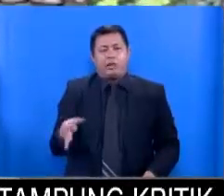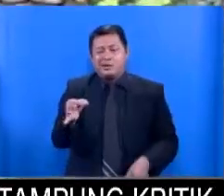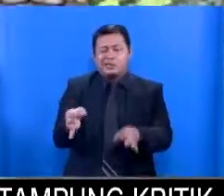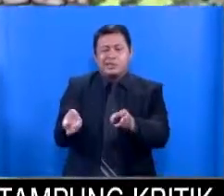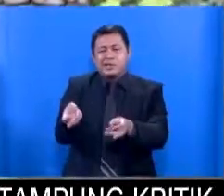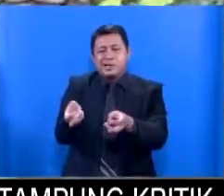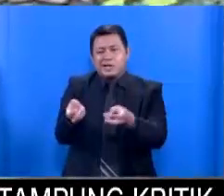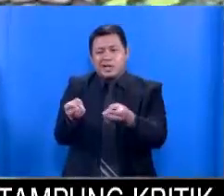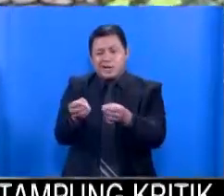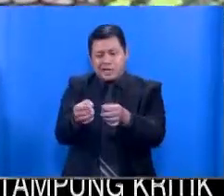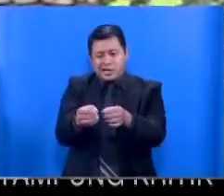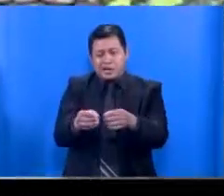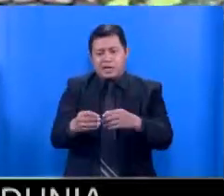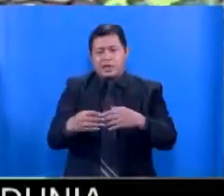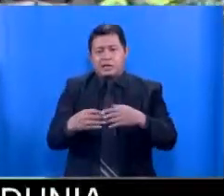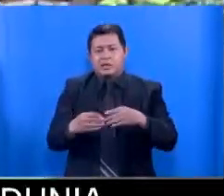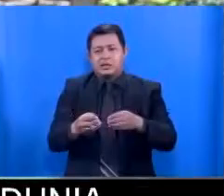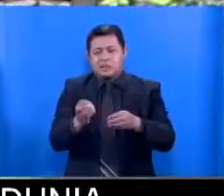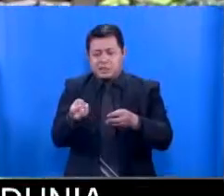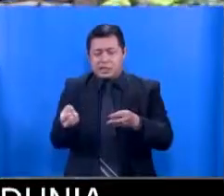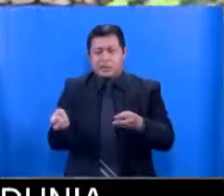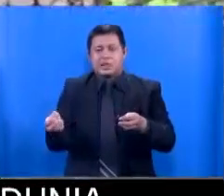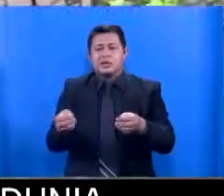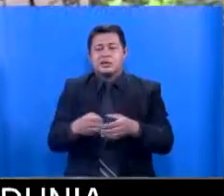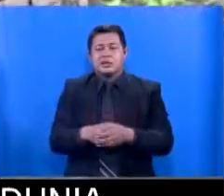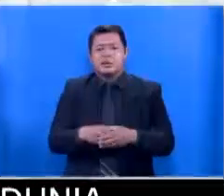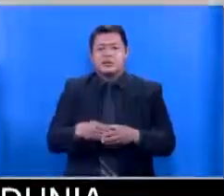kerikil-kerikil aspal kan pada naik, rem pada jatuh.